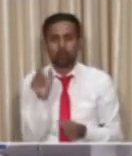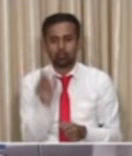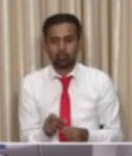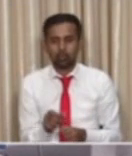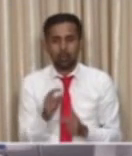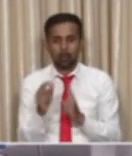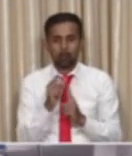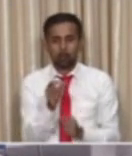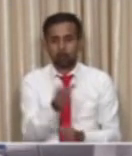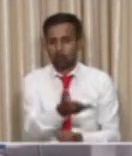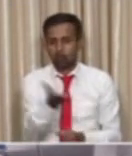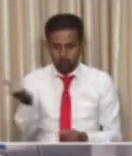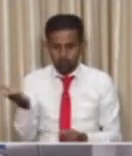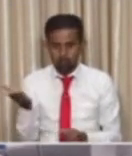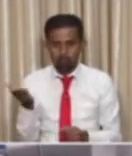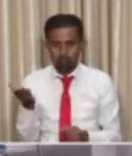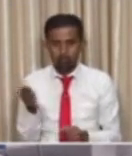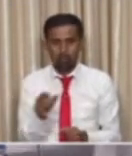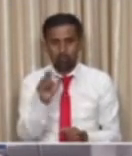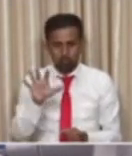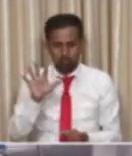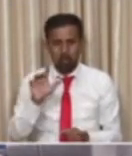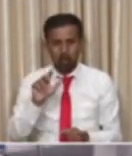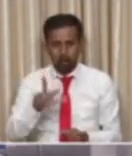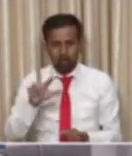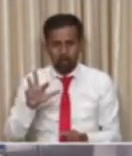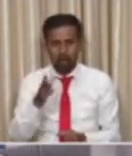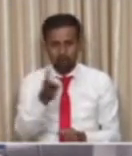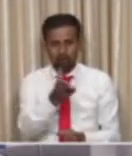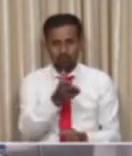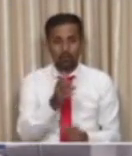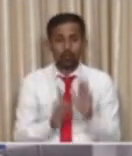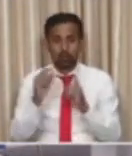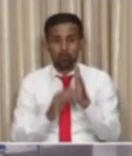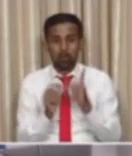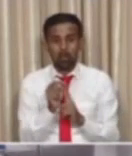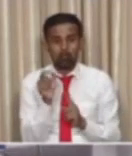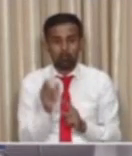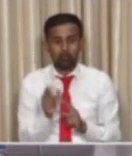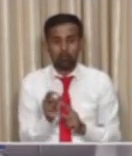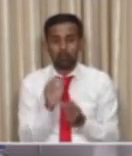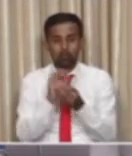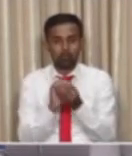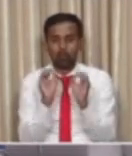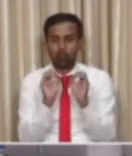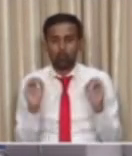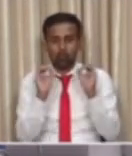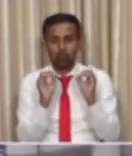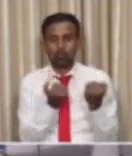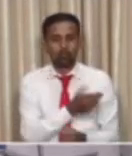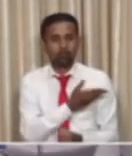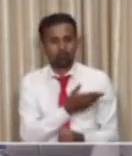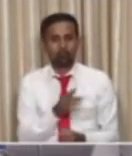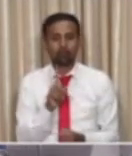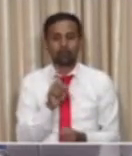ඉන්නේ පාර්ලිමේන්තු මන්ත්‍රීවරු හැම කෙනාටම ඉන්නවා 5 10 වෙනකන්. නමුත් ඔහු උතුරේ මන්ත්‍රීවරයෙක් වෙලා කිසිම ආරක්ෂාවක් නැහැ. ඔහුට ඉන්නේ රියදුරු